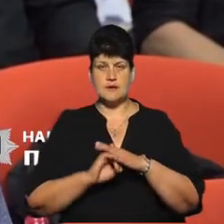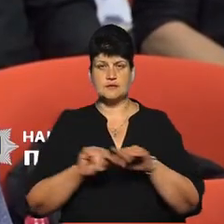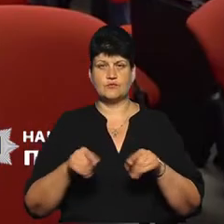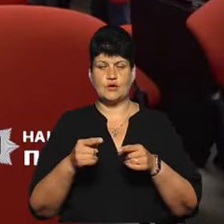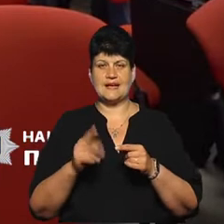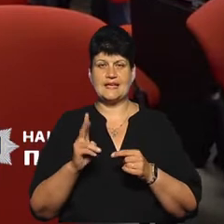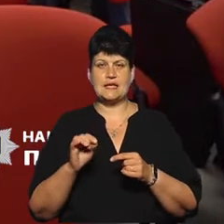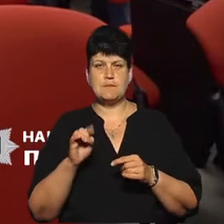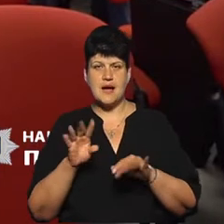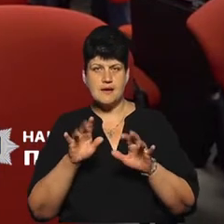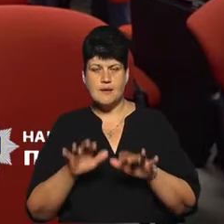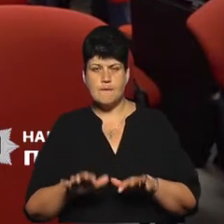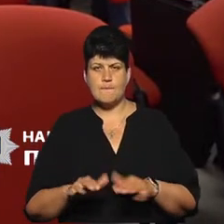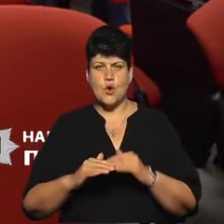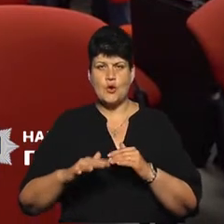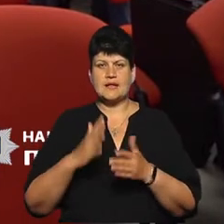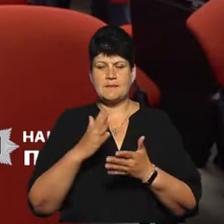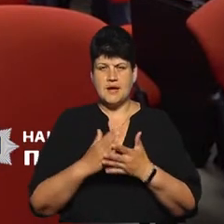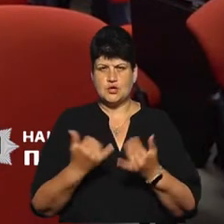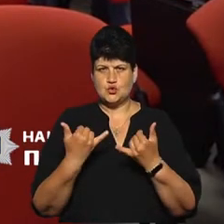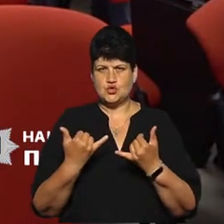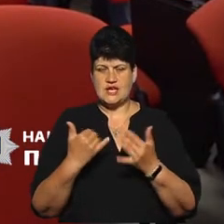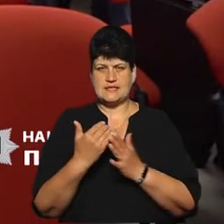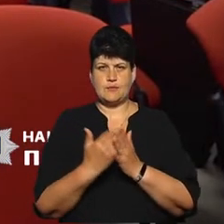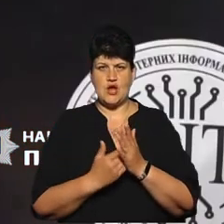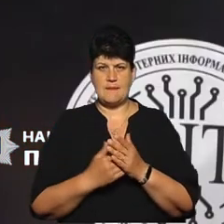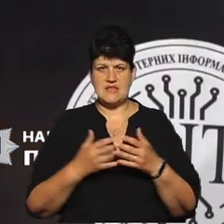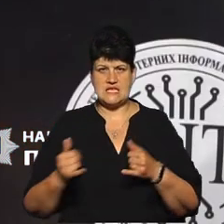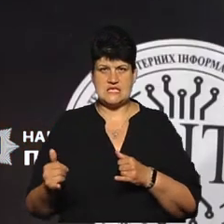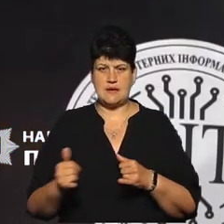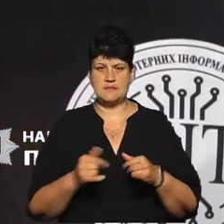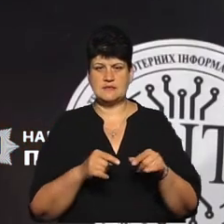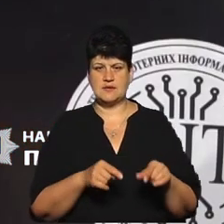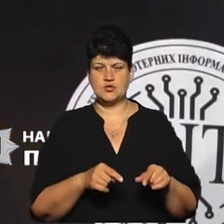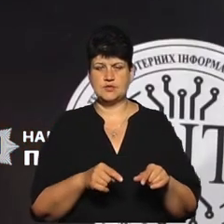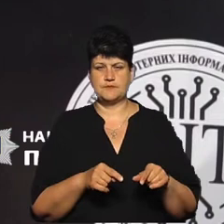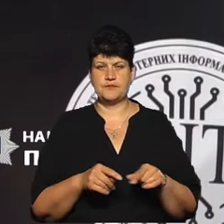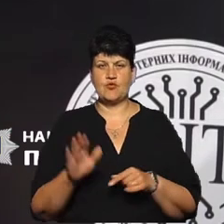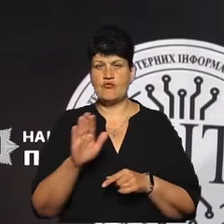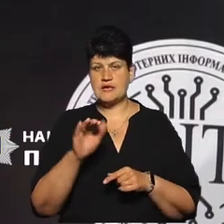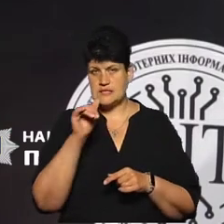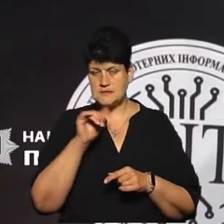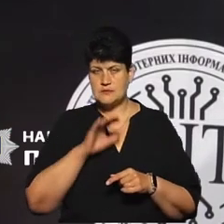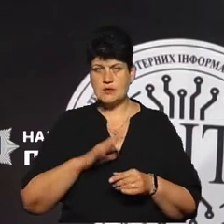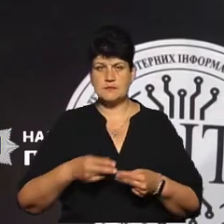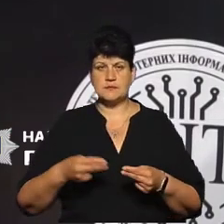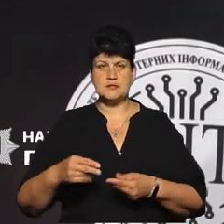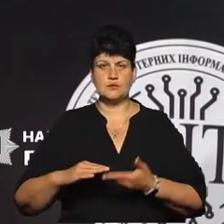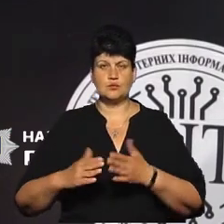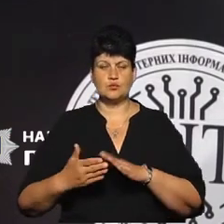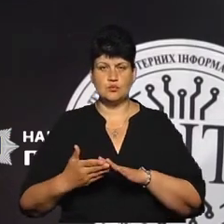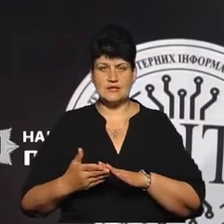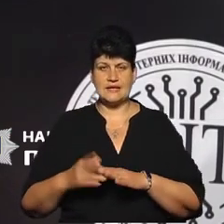кіберполігон, який обладнаний сучасним програмним забезпеченням. Угода в вересні місяці була підписана, власне,